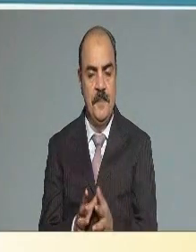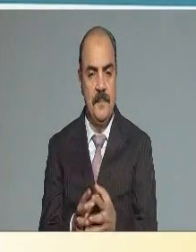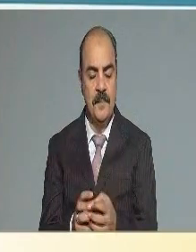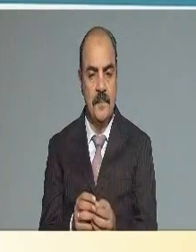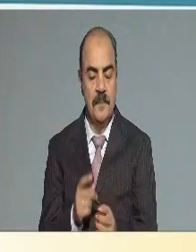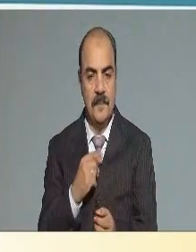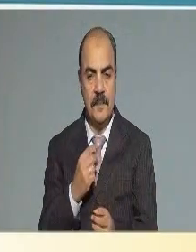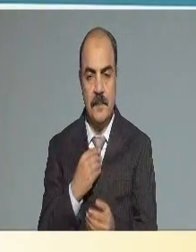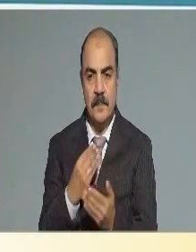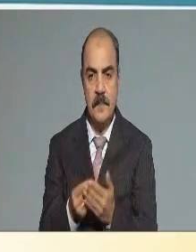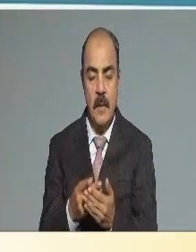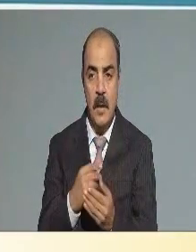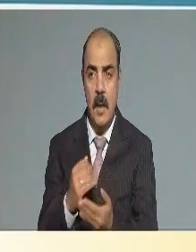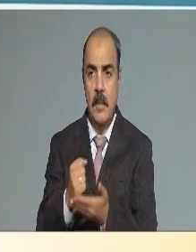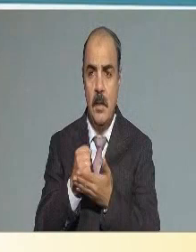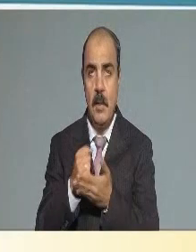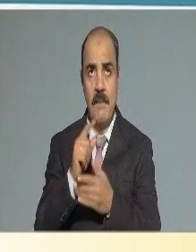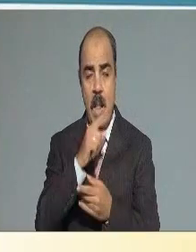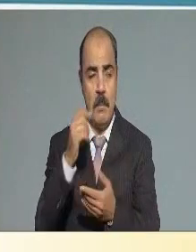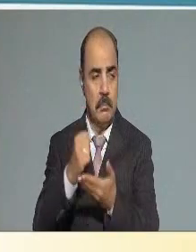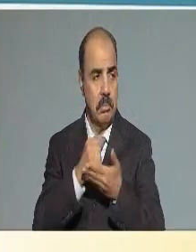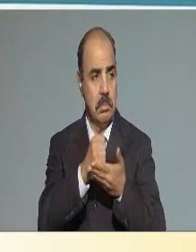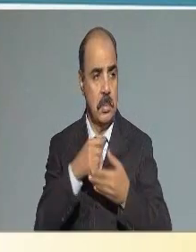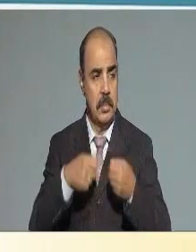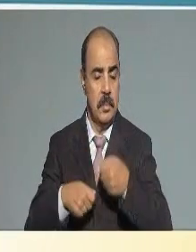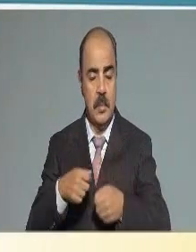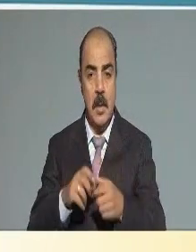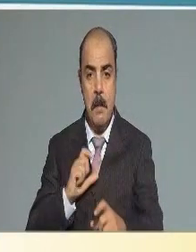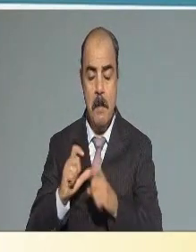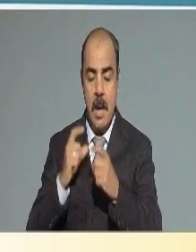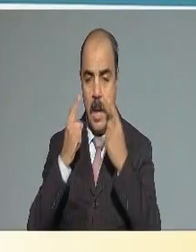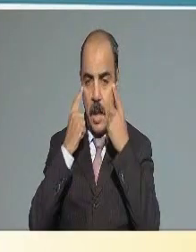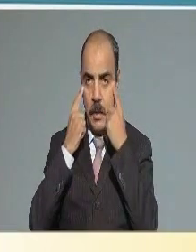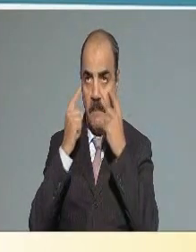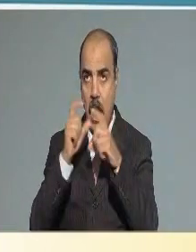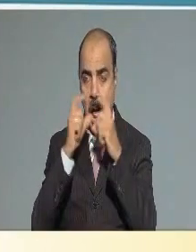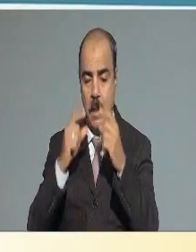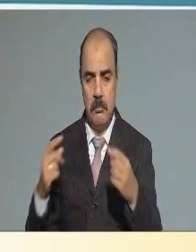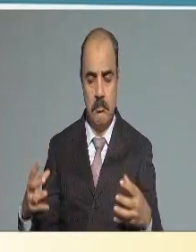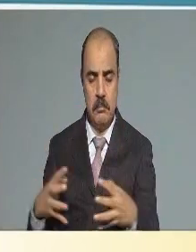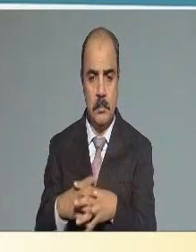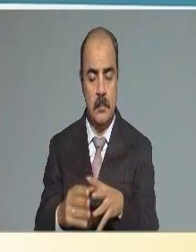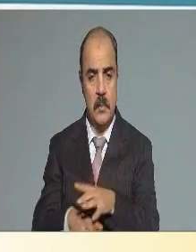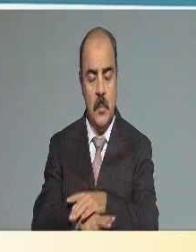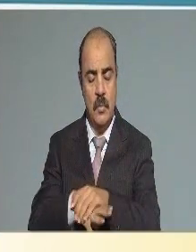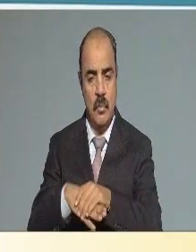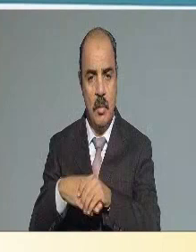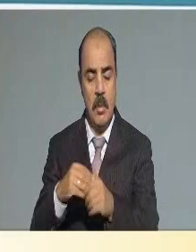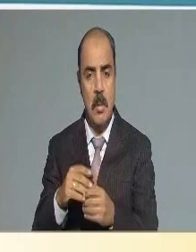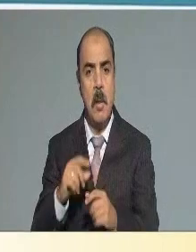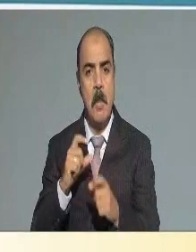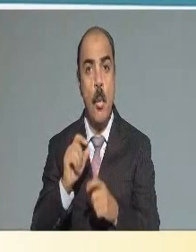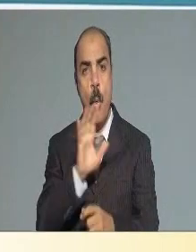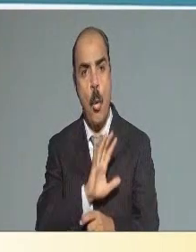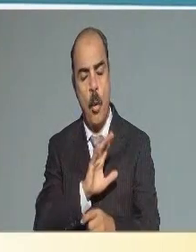على حشد تمويلات من مؤسسات مختلفة، فهذا البنك اشتغل مع البنك الدولي في مشروع وأيضا مع البنك الأوروبي لإعادة